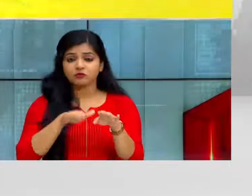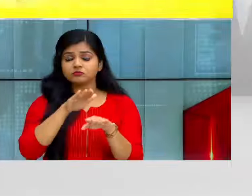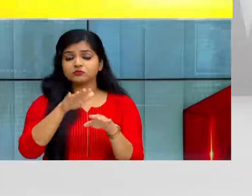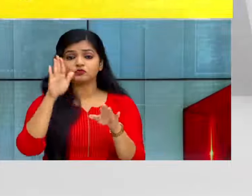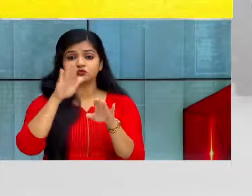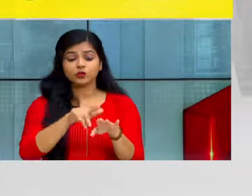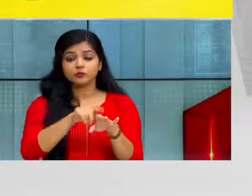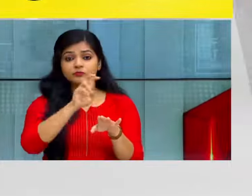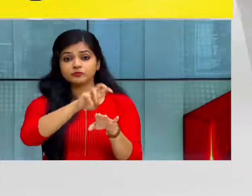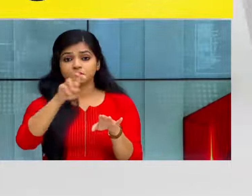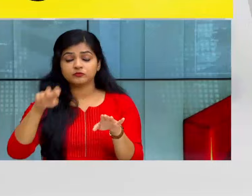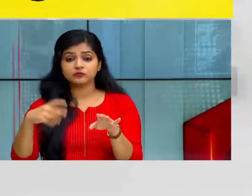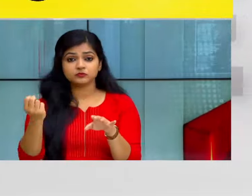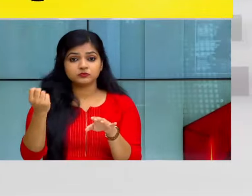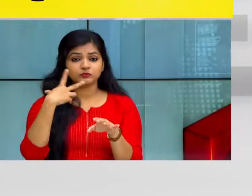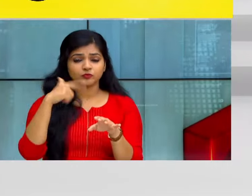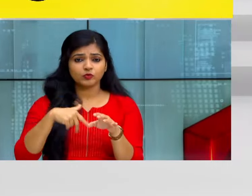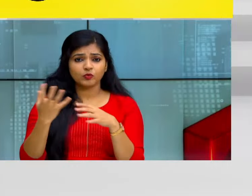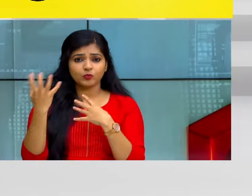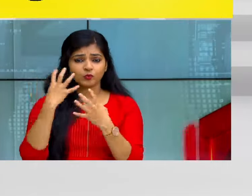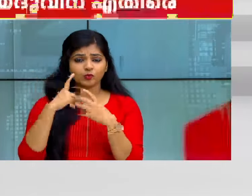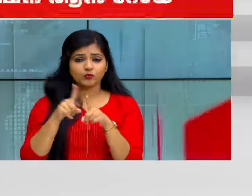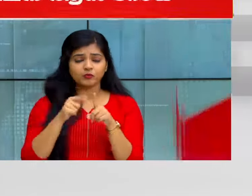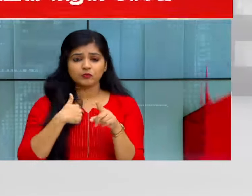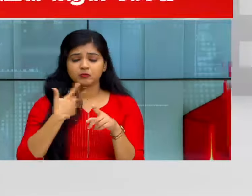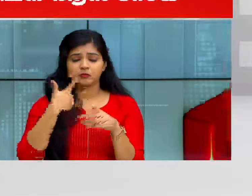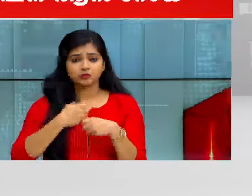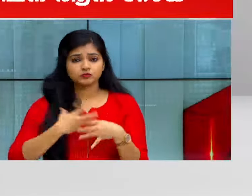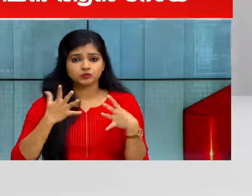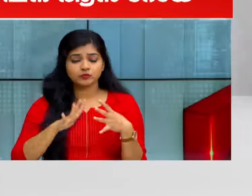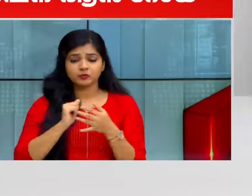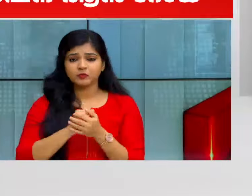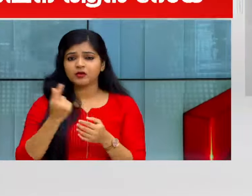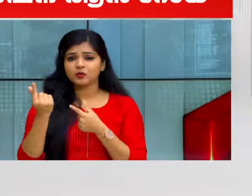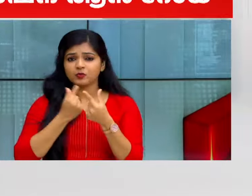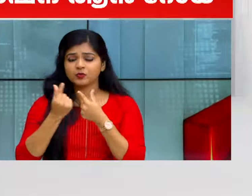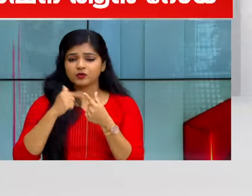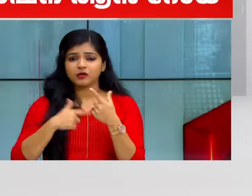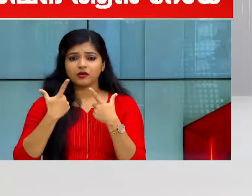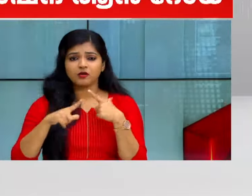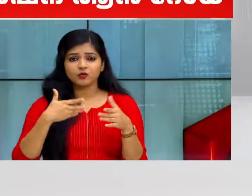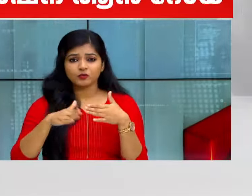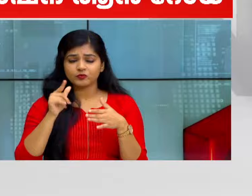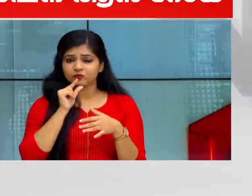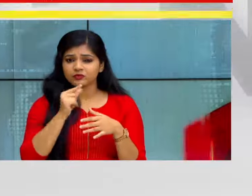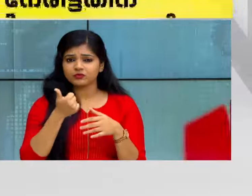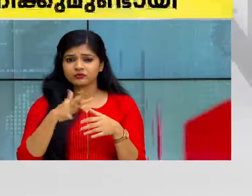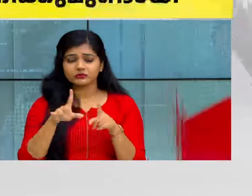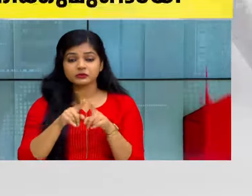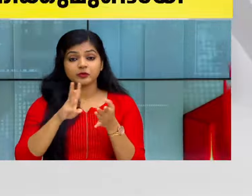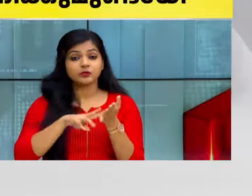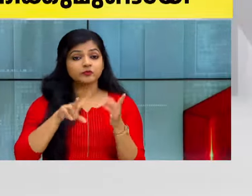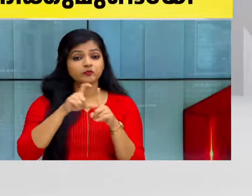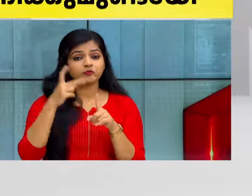പറയാൻ ഇറങ്ങി വരുമെന്ന് നമ്മൾ ഒരിക്കലും പ്രതീക്ഷിക്കുന്നില്ല അദ്ദേഹം സംസാരിച്ച രീതിയും കാര്യങ്ങളും ഒക്കെ അവിടുത്തെ എം വിഡി കണ്ടതാണ് മനസ്സിലായോ